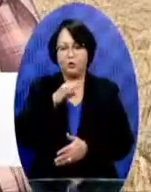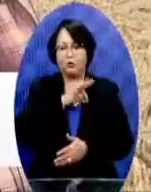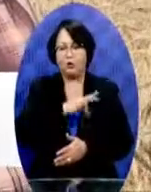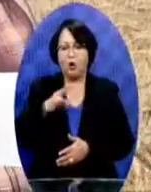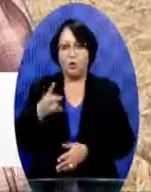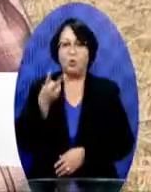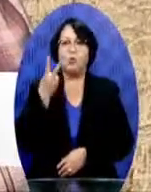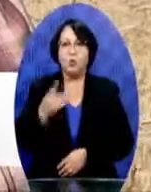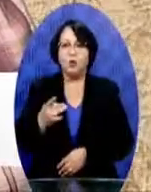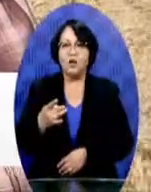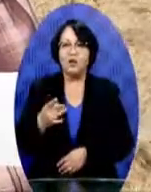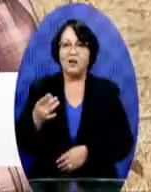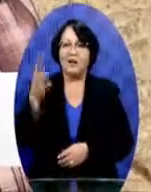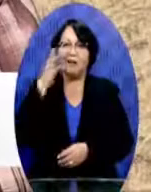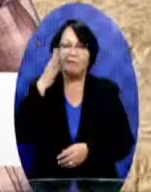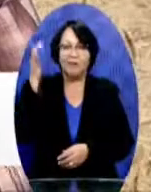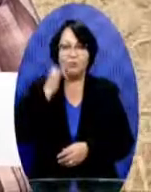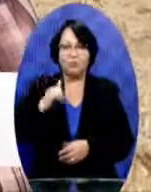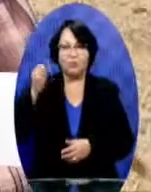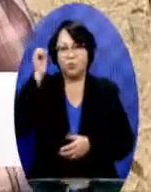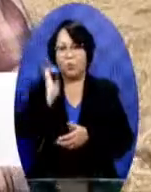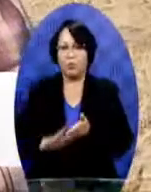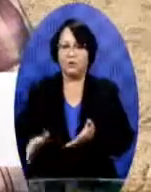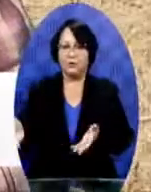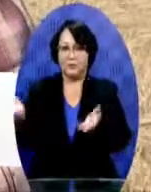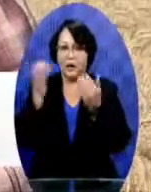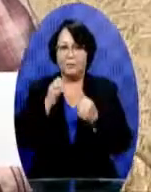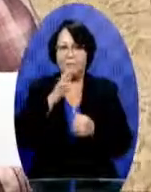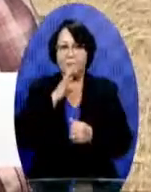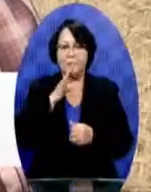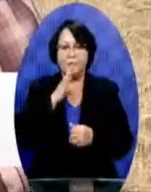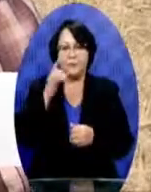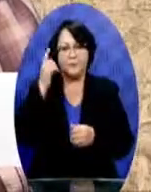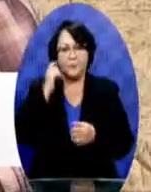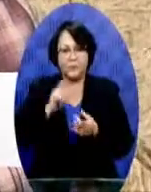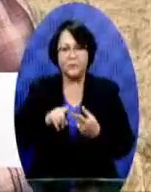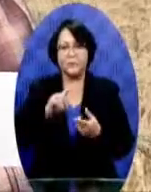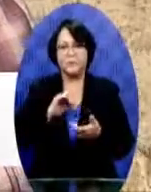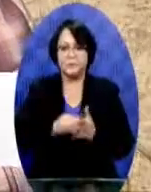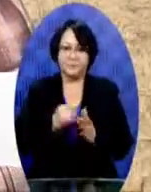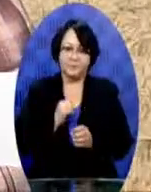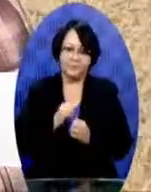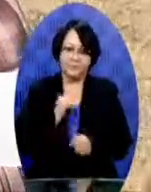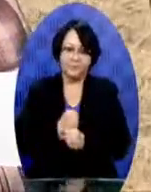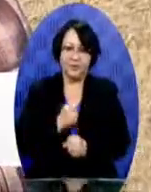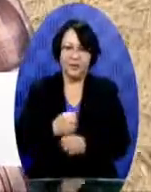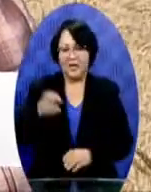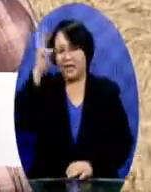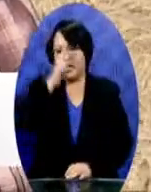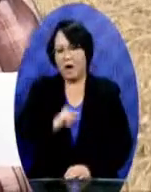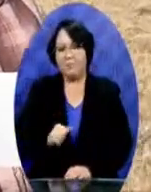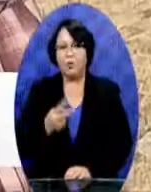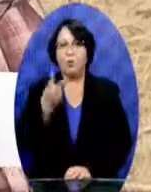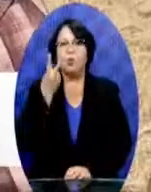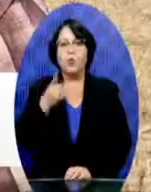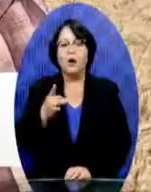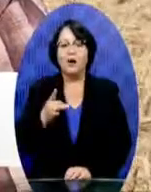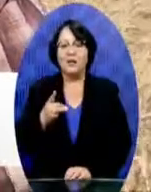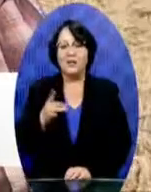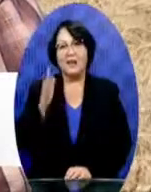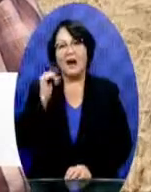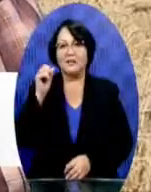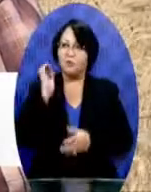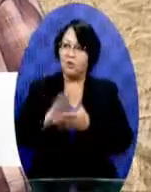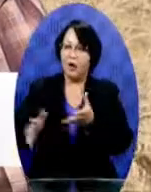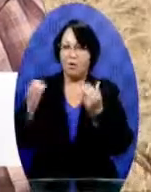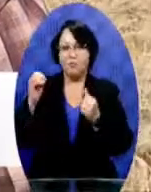авч ингэж тариалах бодлого тодорхойлоод явж байгаа. Тий. За яам одоо энэ үрийн бодлогыг бас онцгой анхаарч яаманд